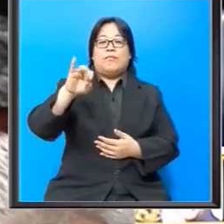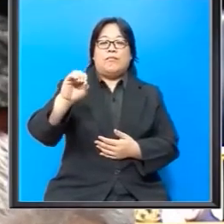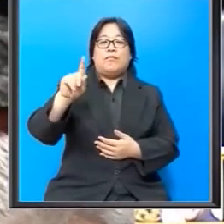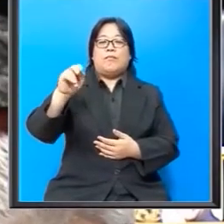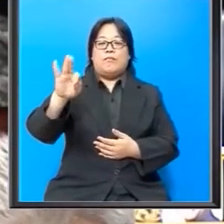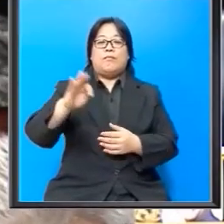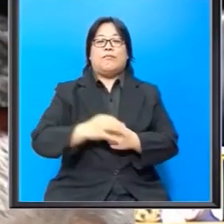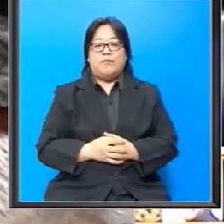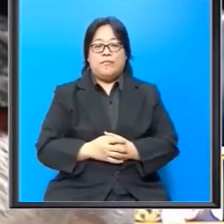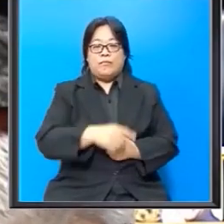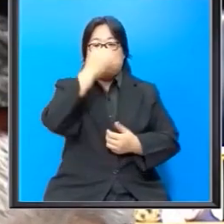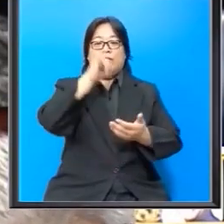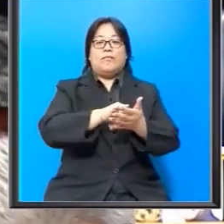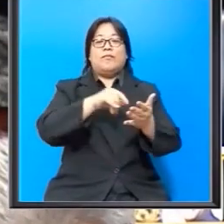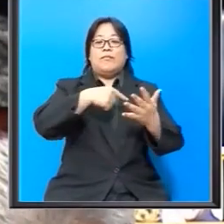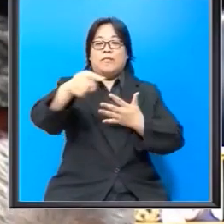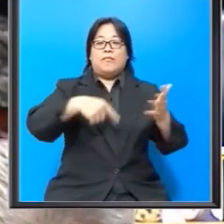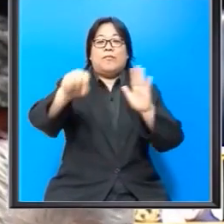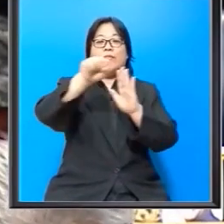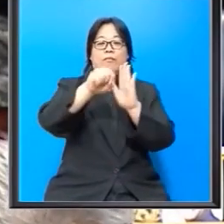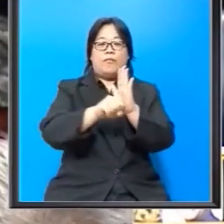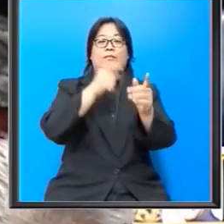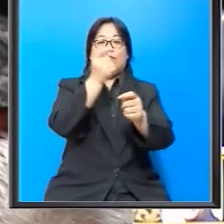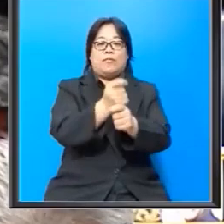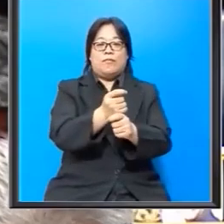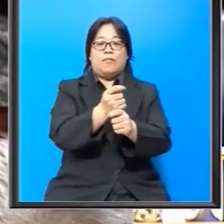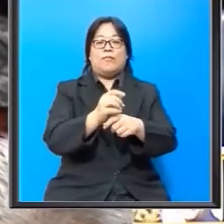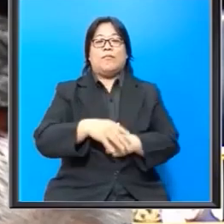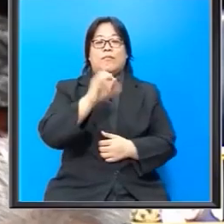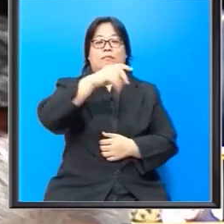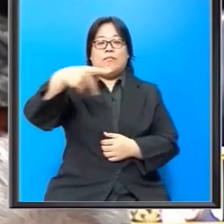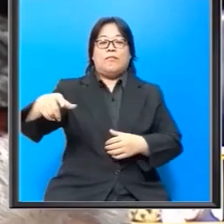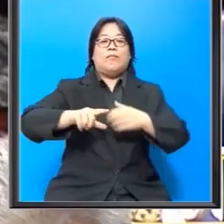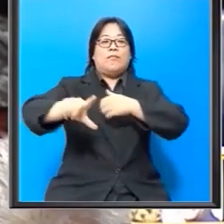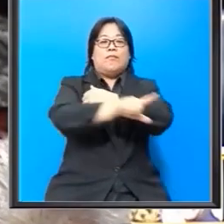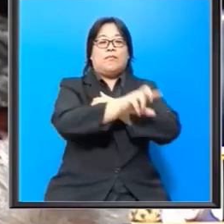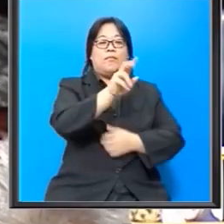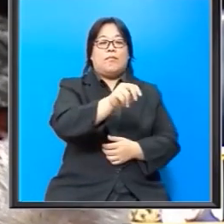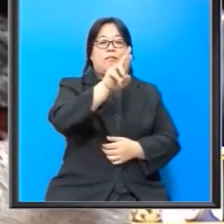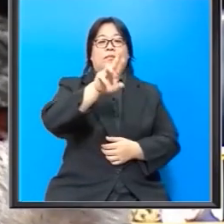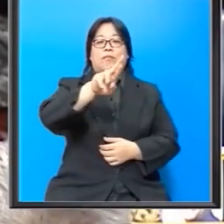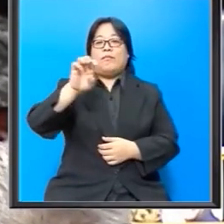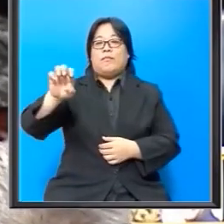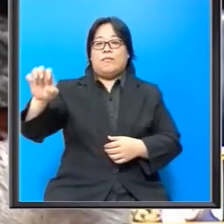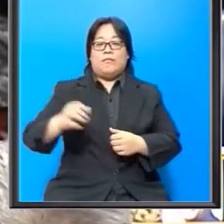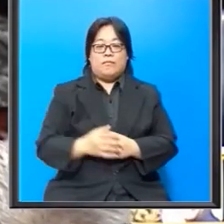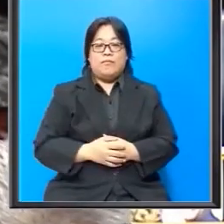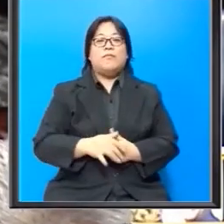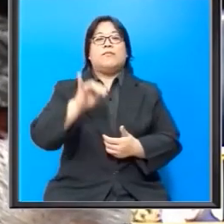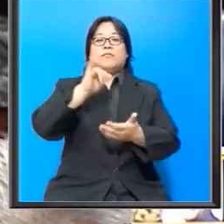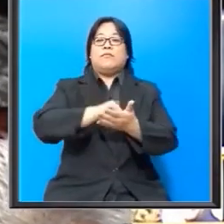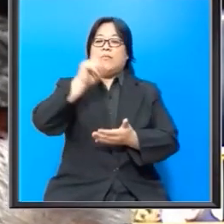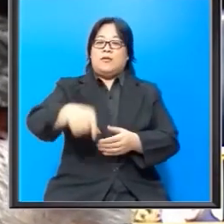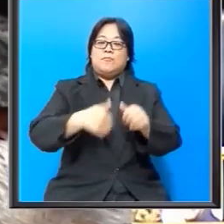Oleh sebab itu antar prasyarat yang ditetapkan tahun olshop lowongan nari ini adalah ia